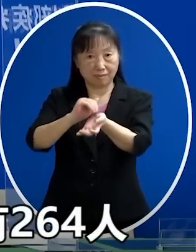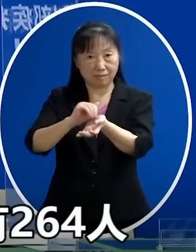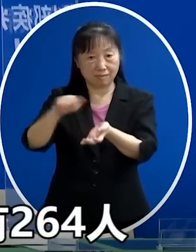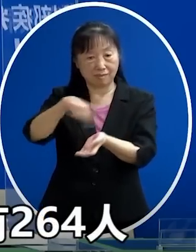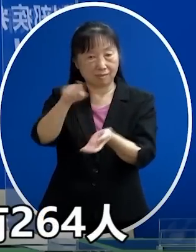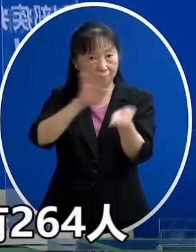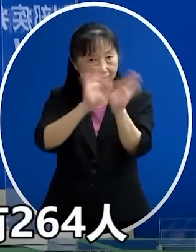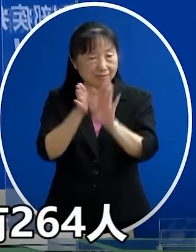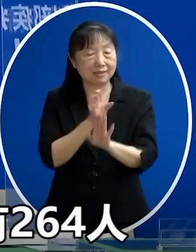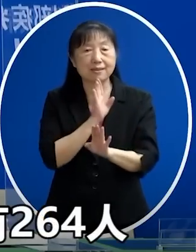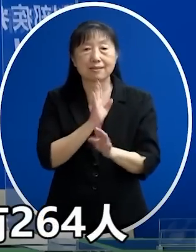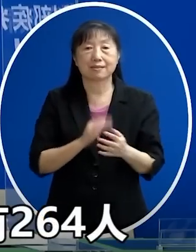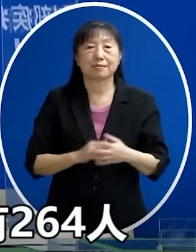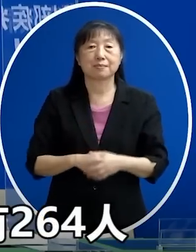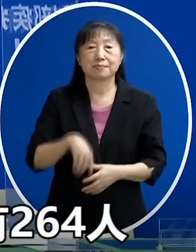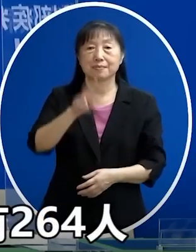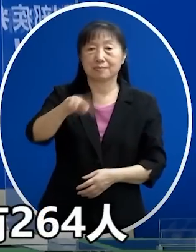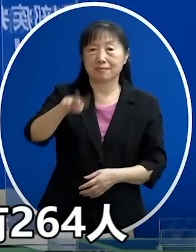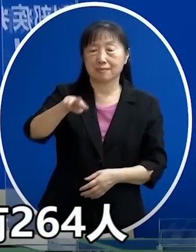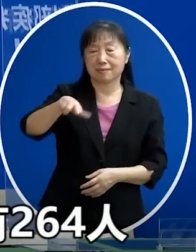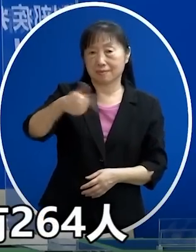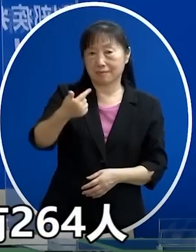部分是